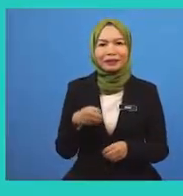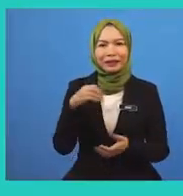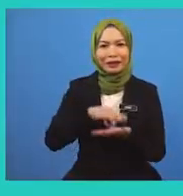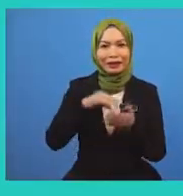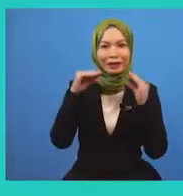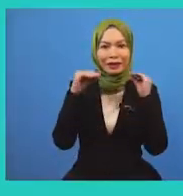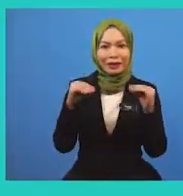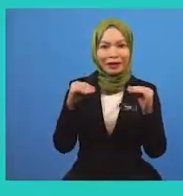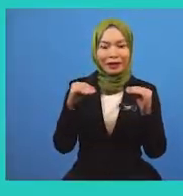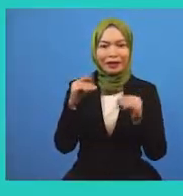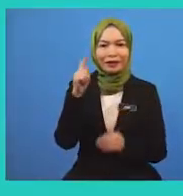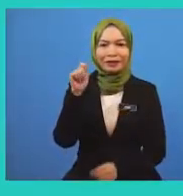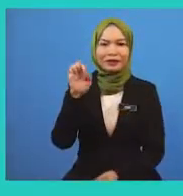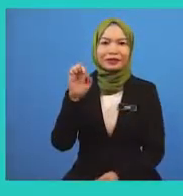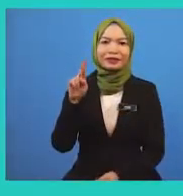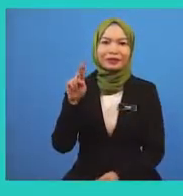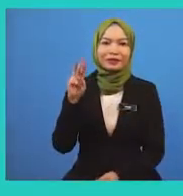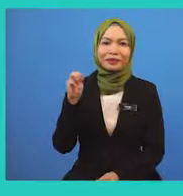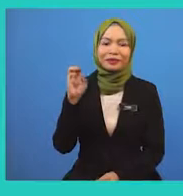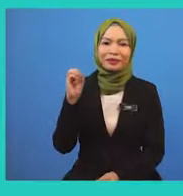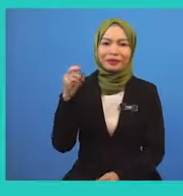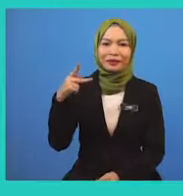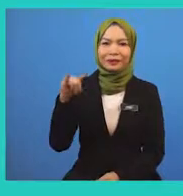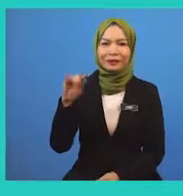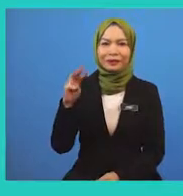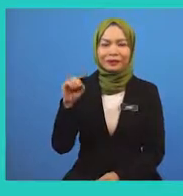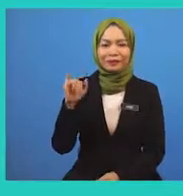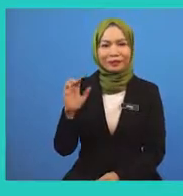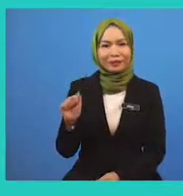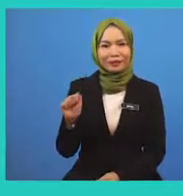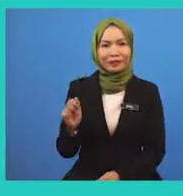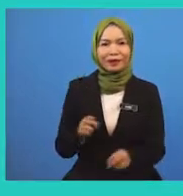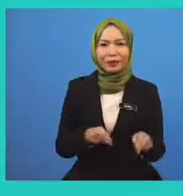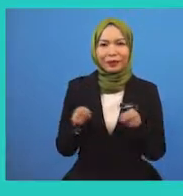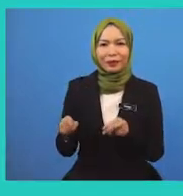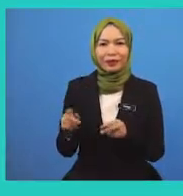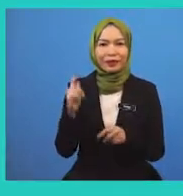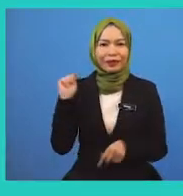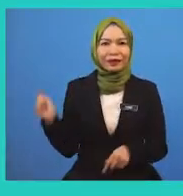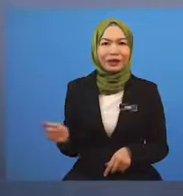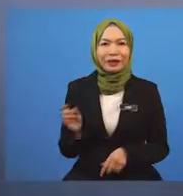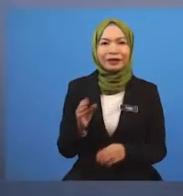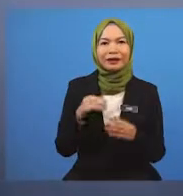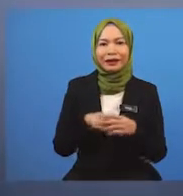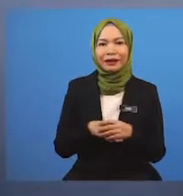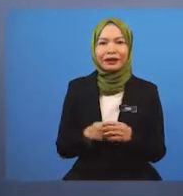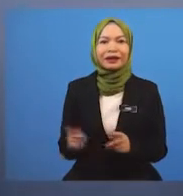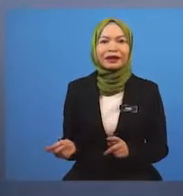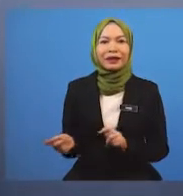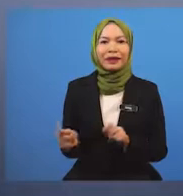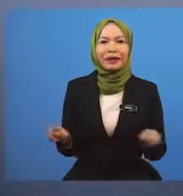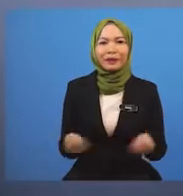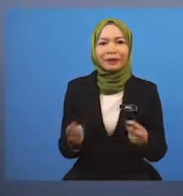fokus kepada subtopik 4.1 iaitu perubahan tenaga dalam tindak balas kimia. Murid-murid sudah